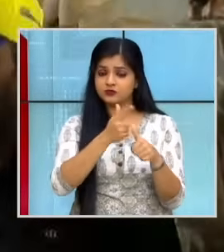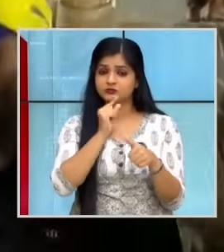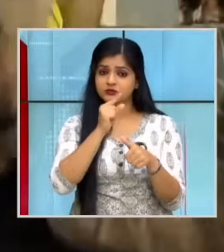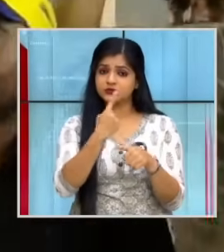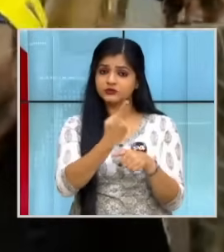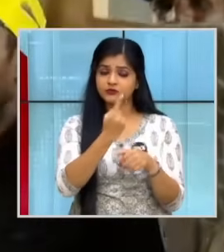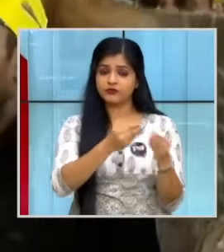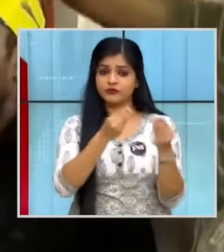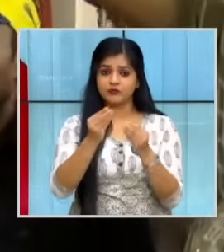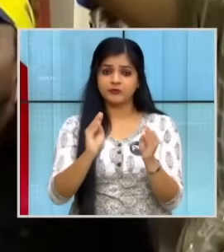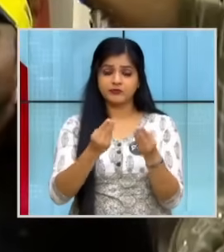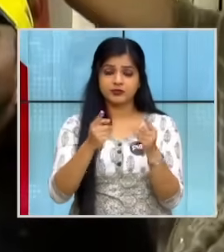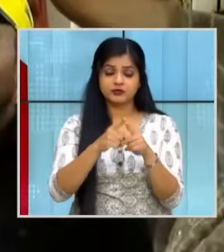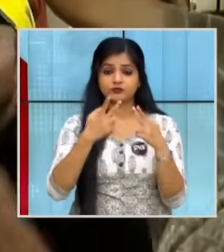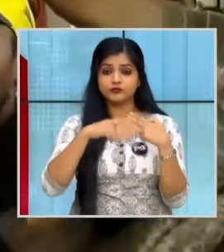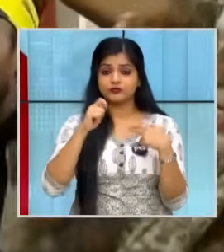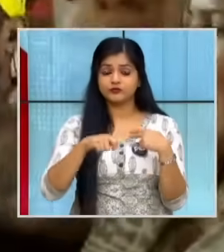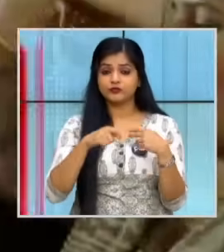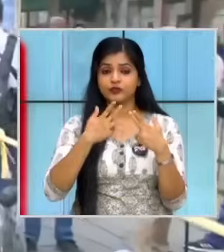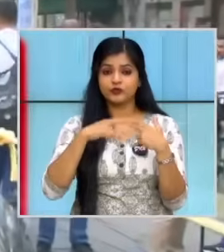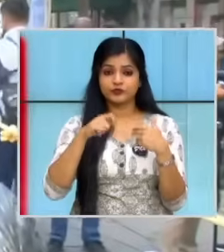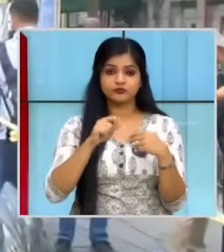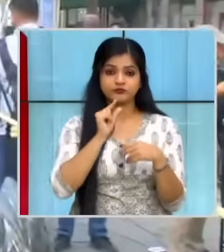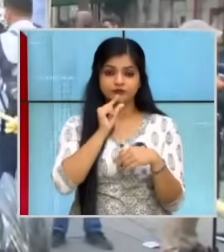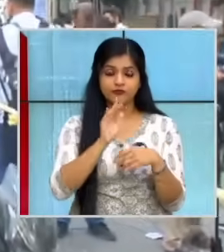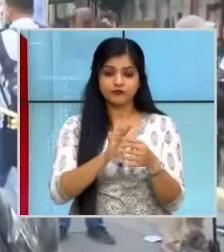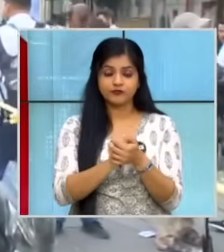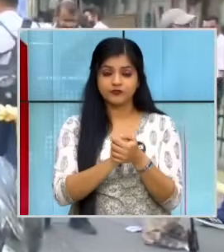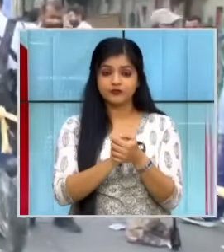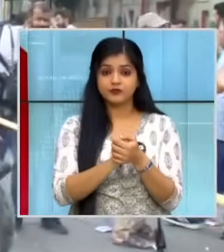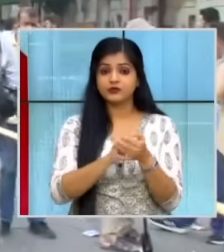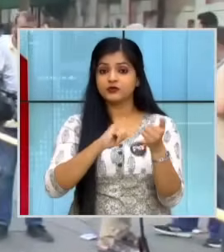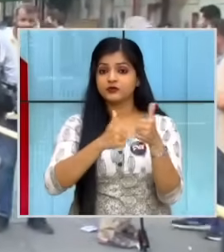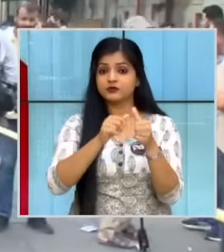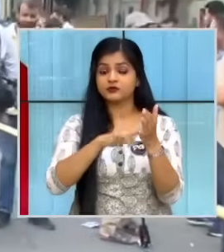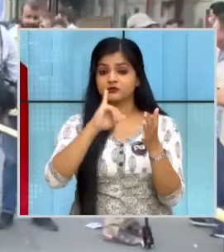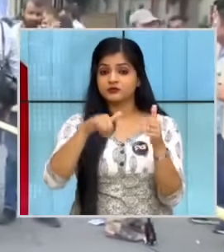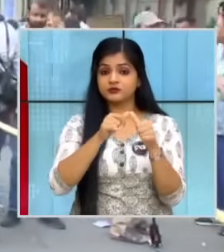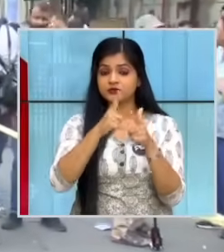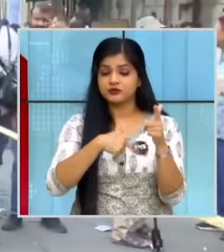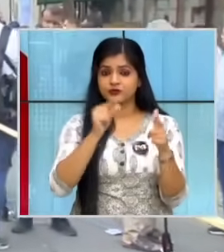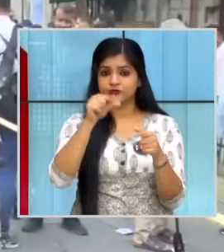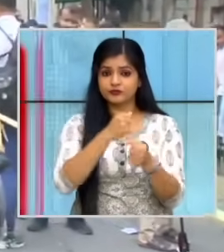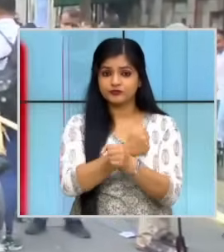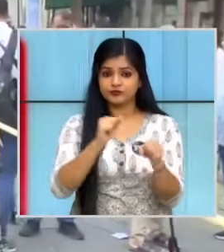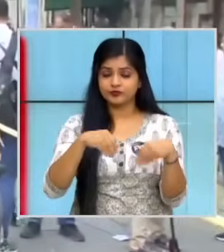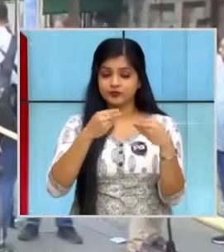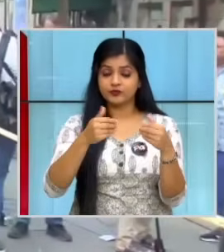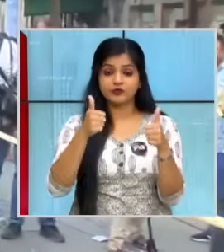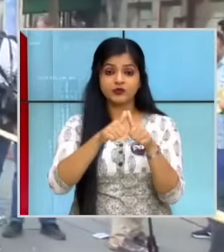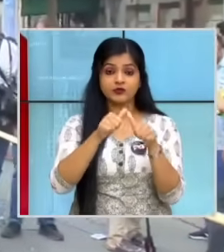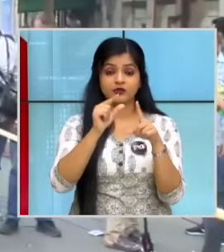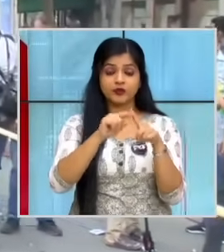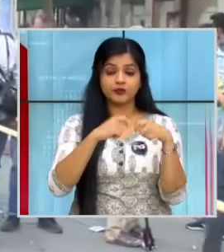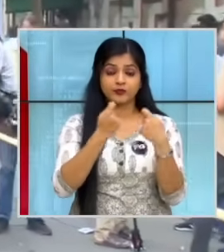പോരെ എന്നുള്ള ഒരു ഇടപെടൽ അത് കോടതിയുടെ ഭാഗത്തുനിന്നുണ്ടായി. കാരണം സഞ്ജയ് സിംഗിന്റെ മോചനം അടക്കമുള്ള കാര്യങ്ങൾ അന്ന് ആം ആദ്മി